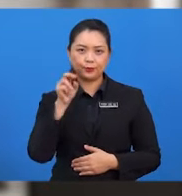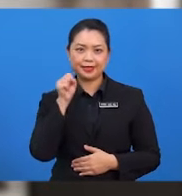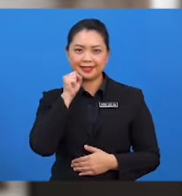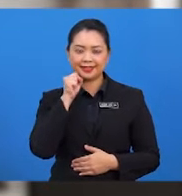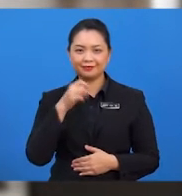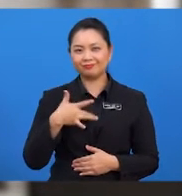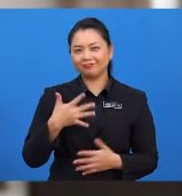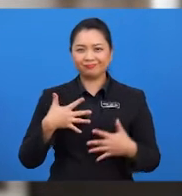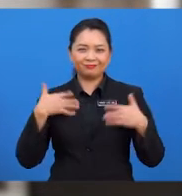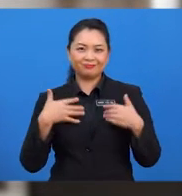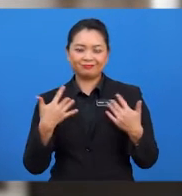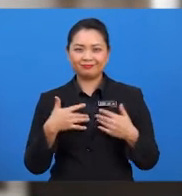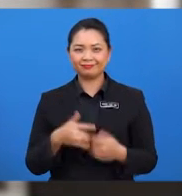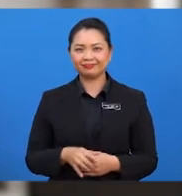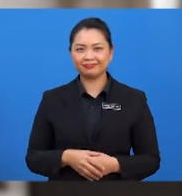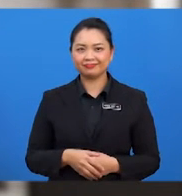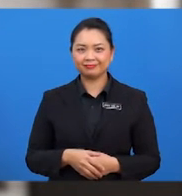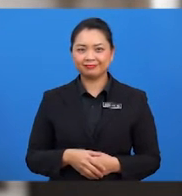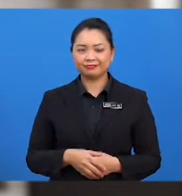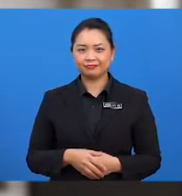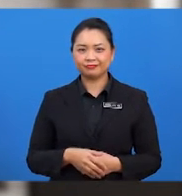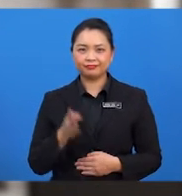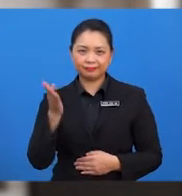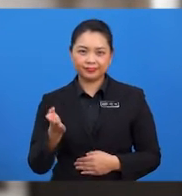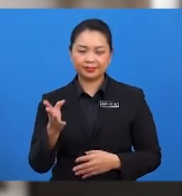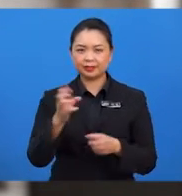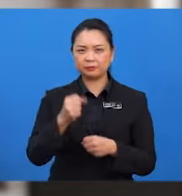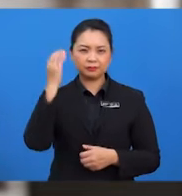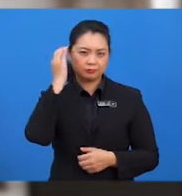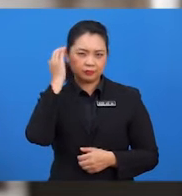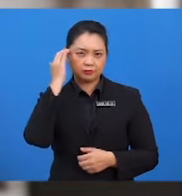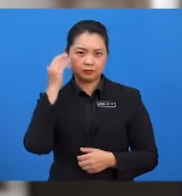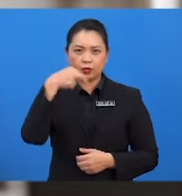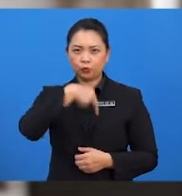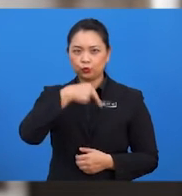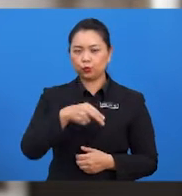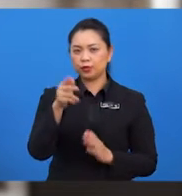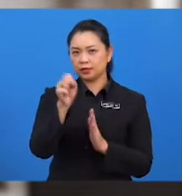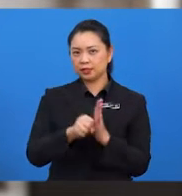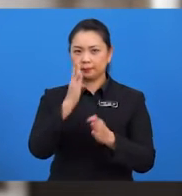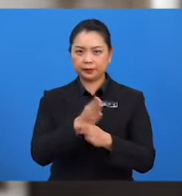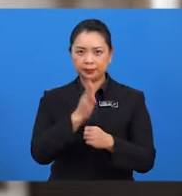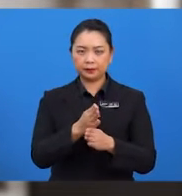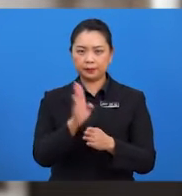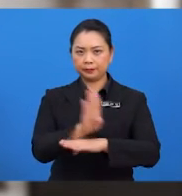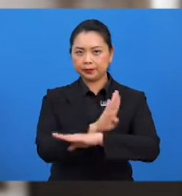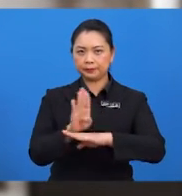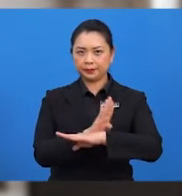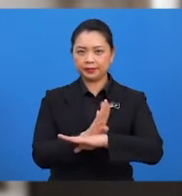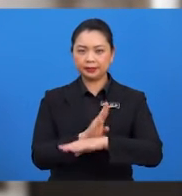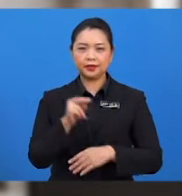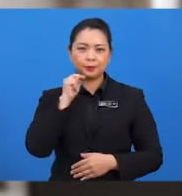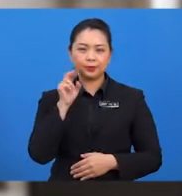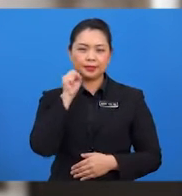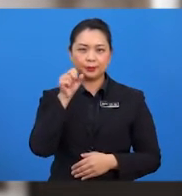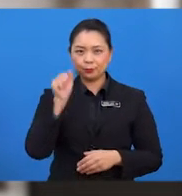Siti berasa lega sekarang sebab beliau telah mendapat mengetahui untung sebenar perniagaannya. Dapatlah